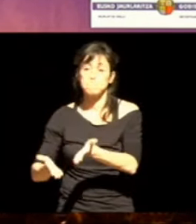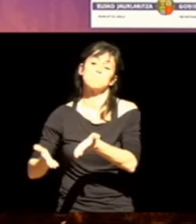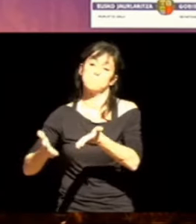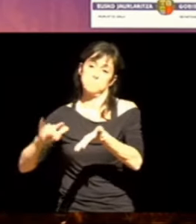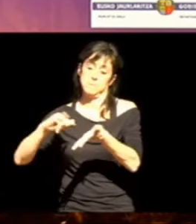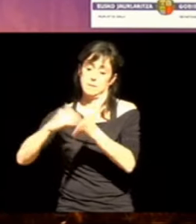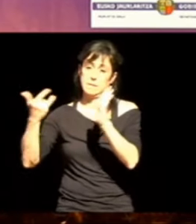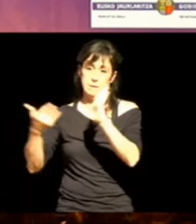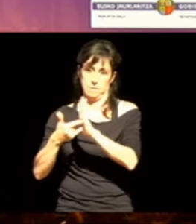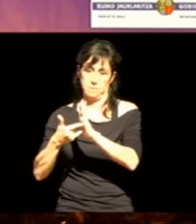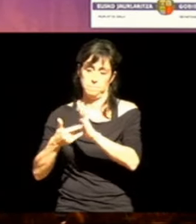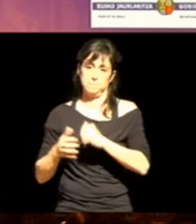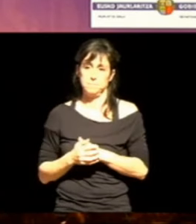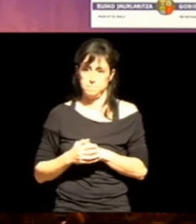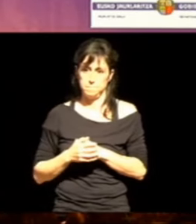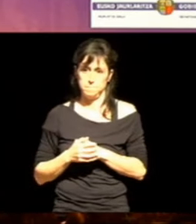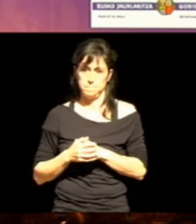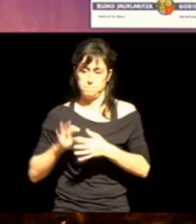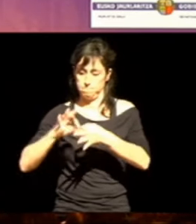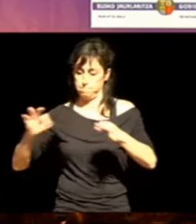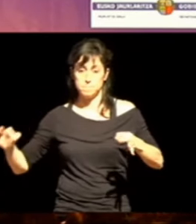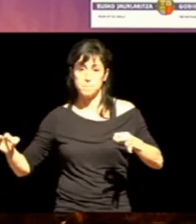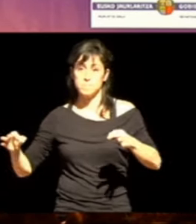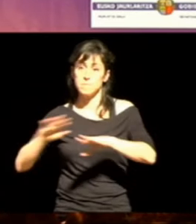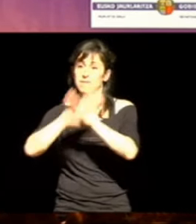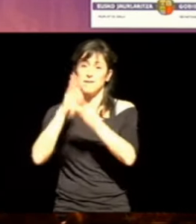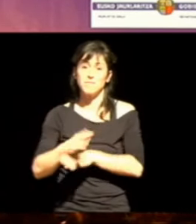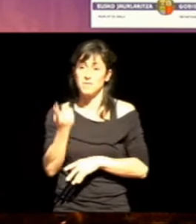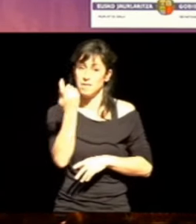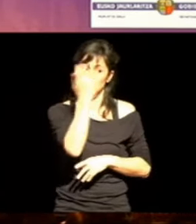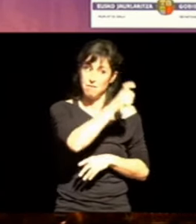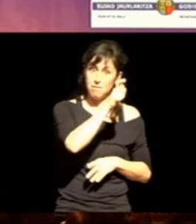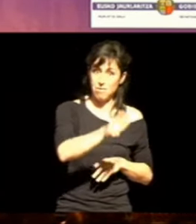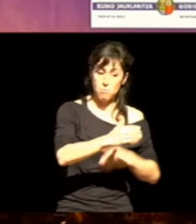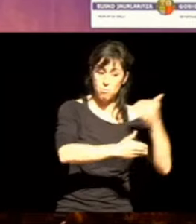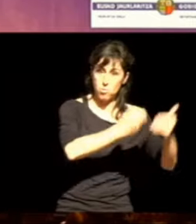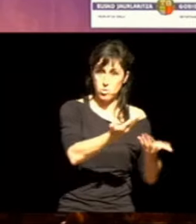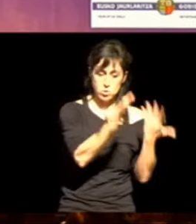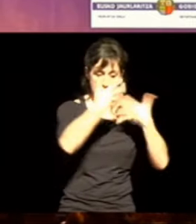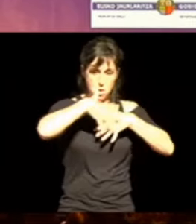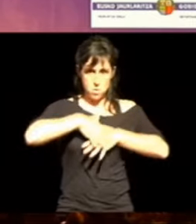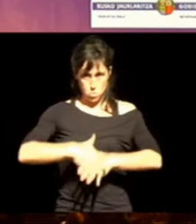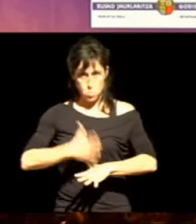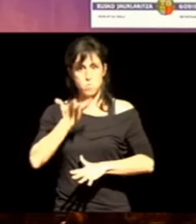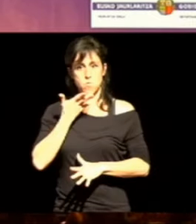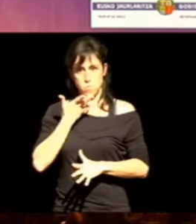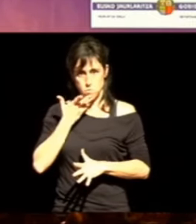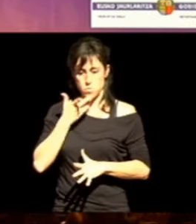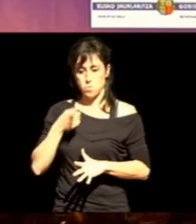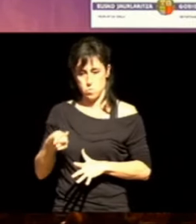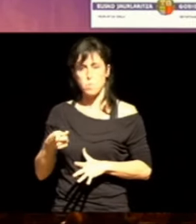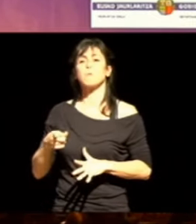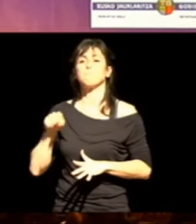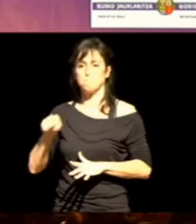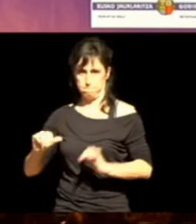da ikasleen prozesuetaz menperatzen denean. Bueno, kasu honetan, ikastetxea